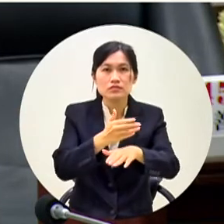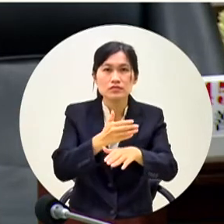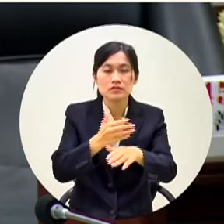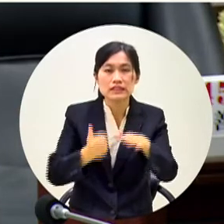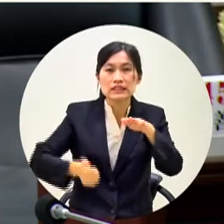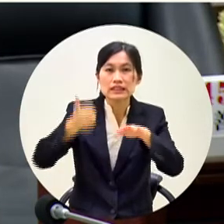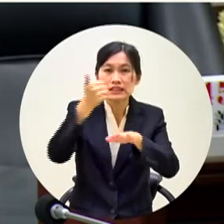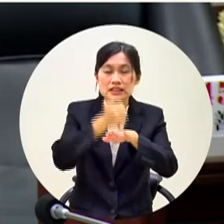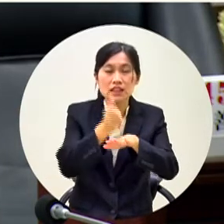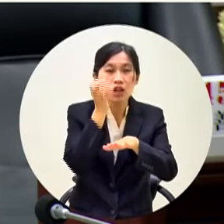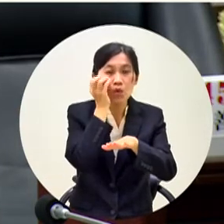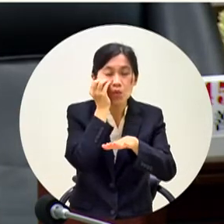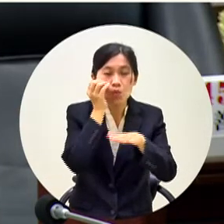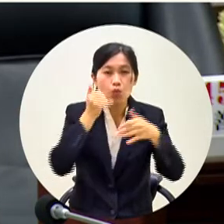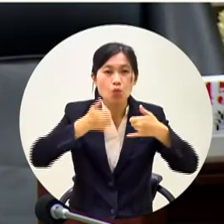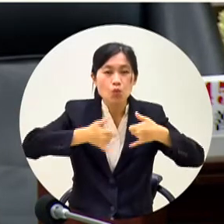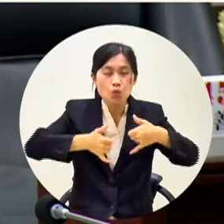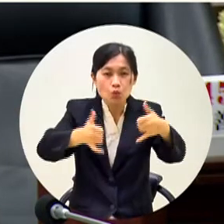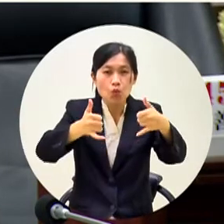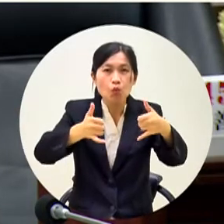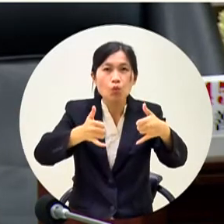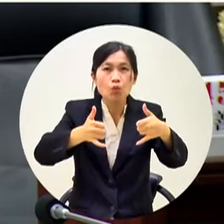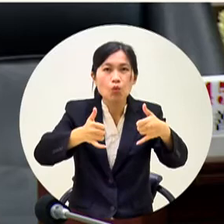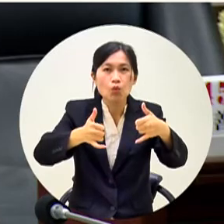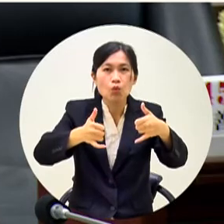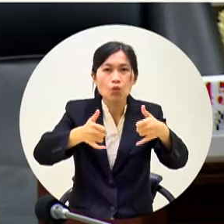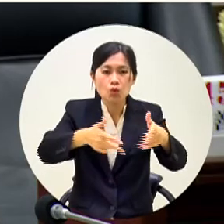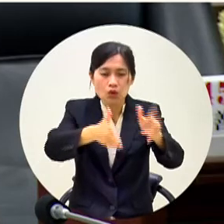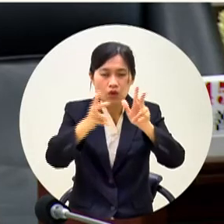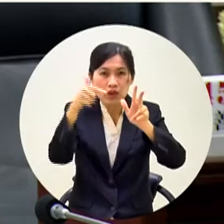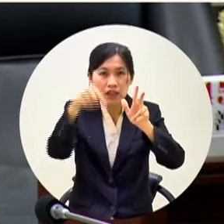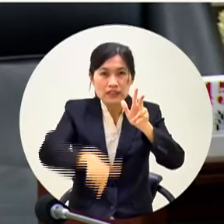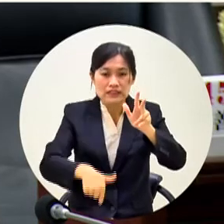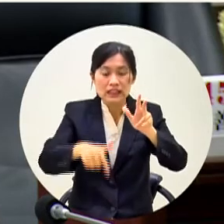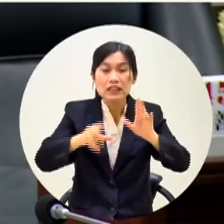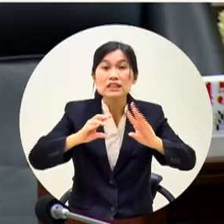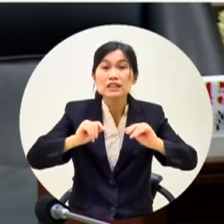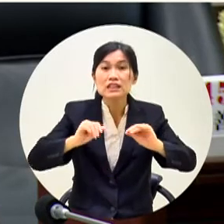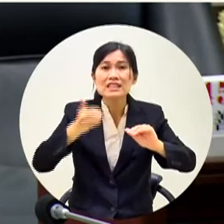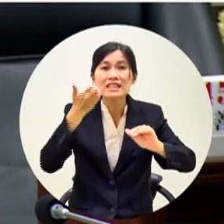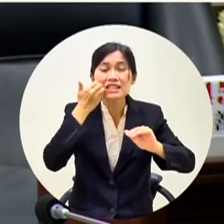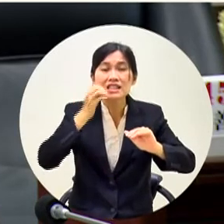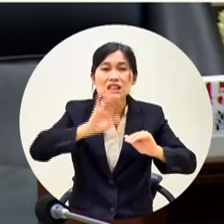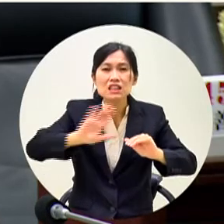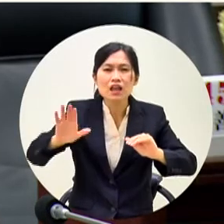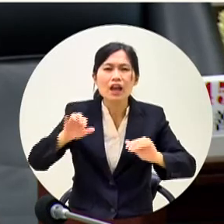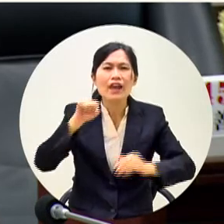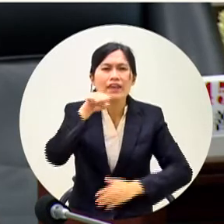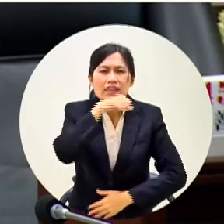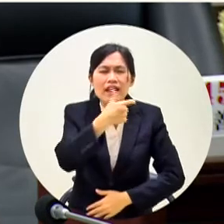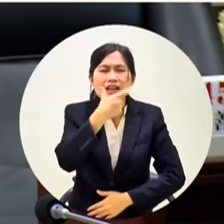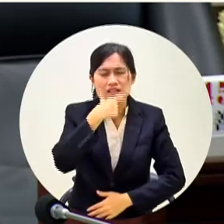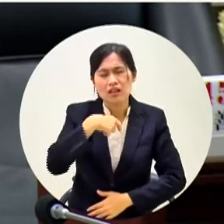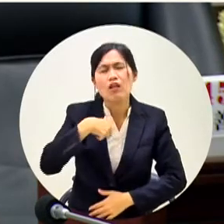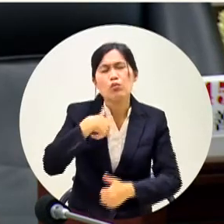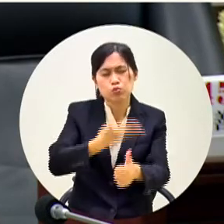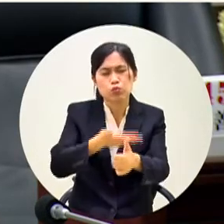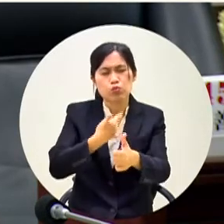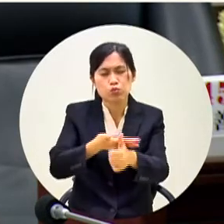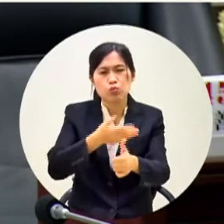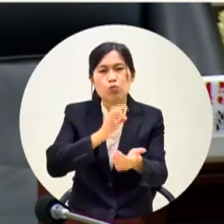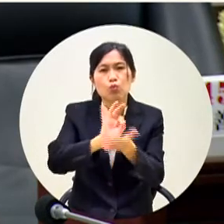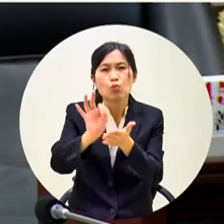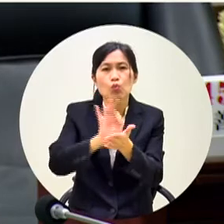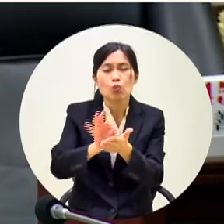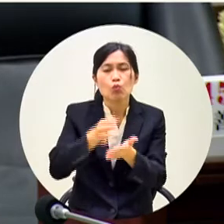下，伊拄啊即块地较早是按台糖提供无偿使用啦。吼、哦，啊，这